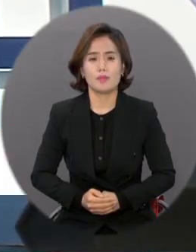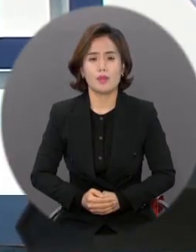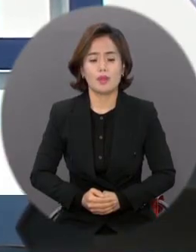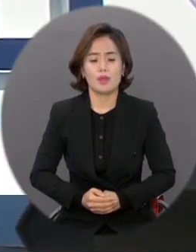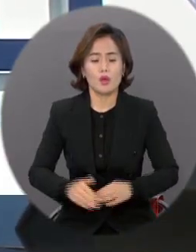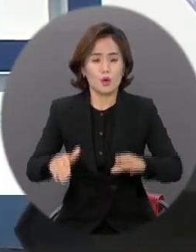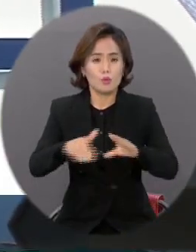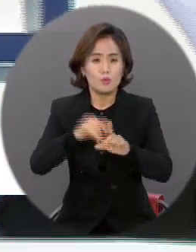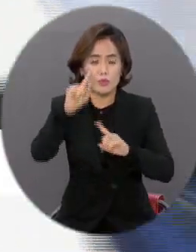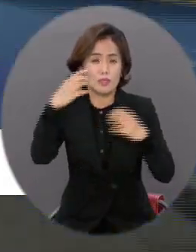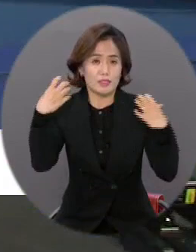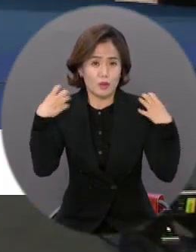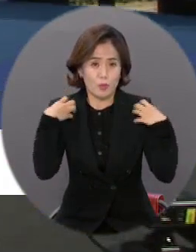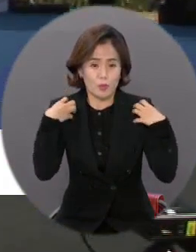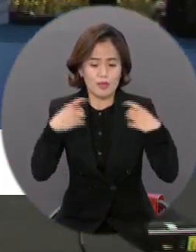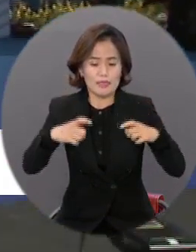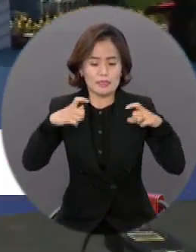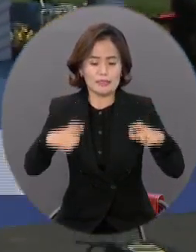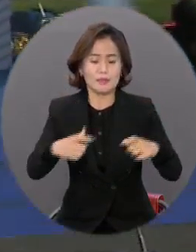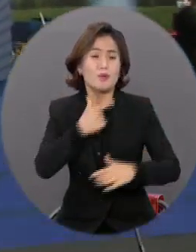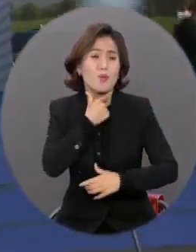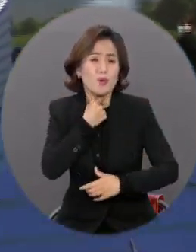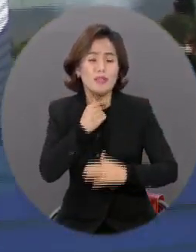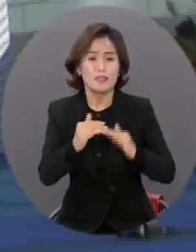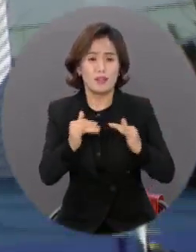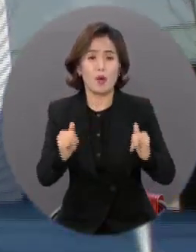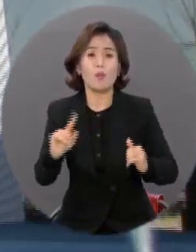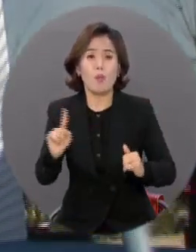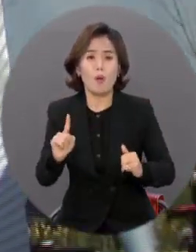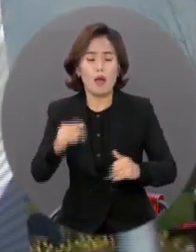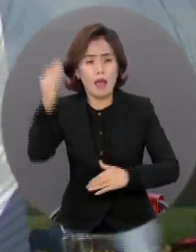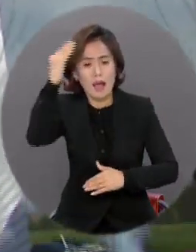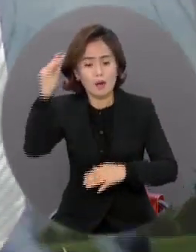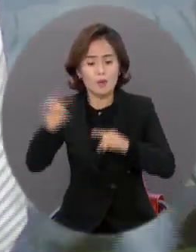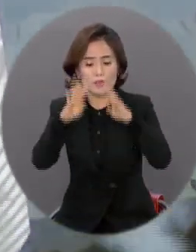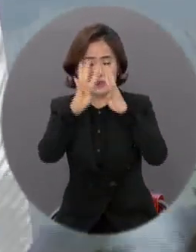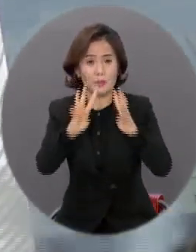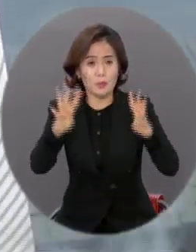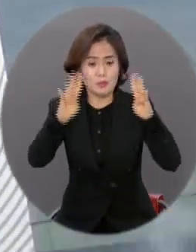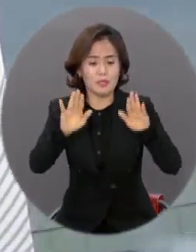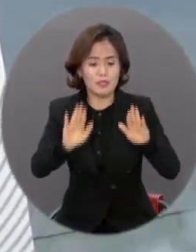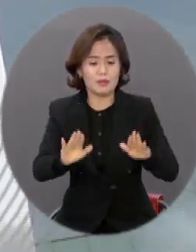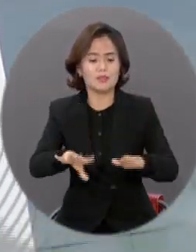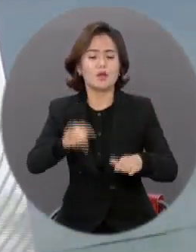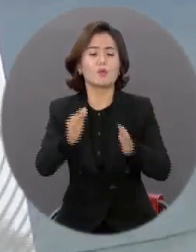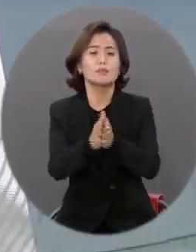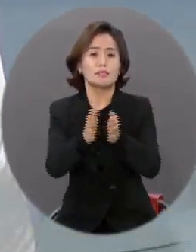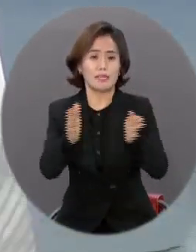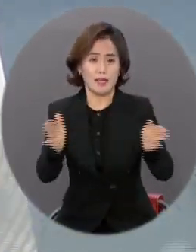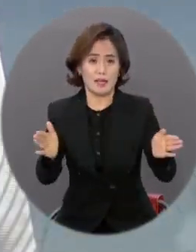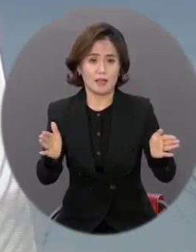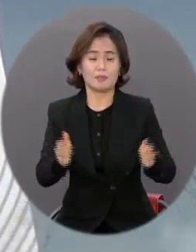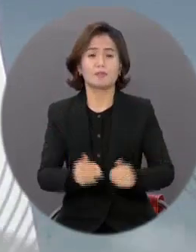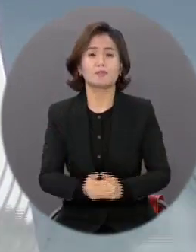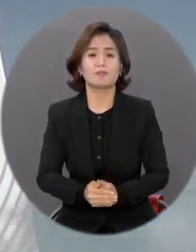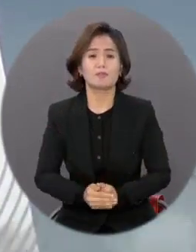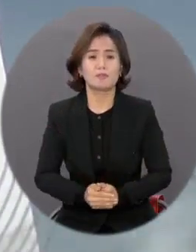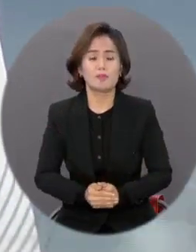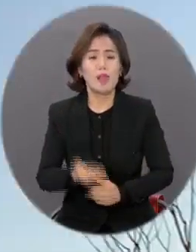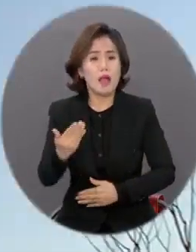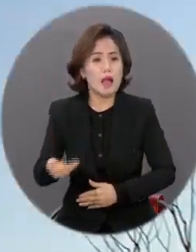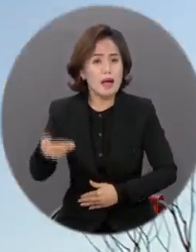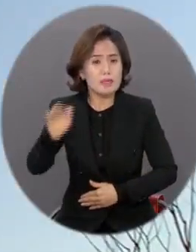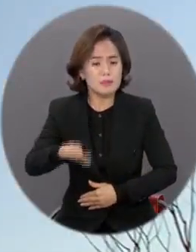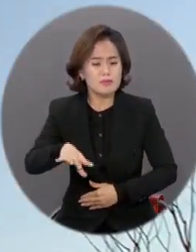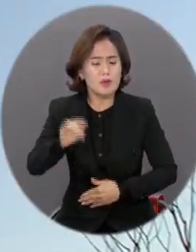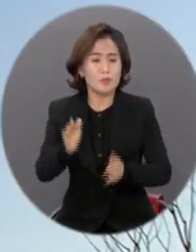문재인 정부의 국정과제이자 지역민의 숙원 사업이었던 한국에너지공대가 이달 초 마침내 문을 열었습니다.